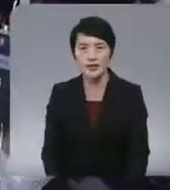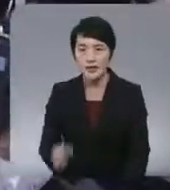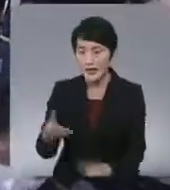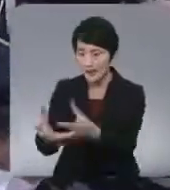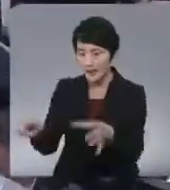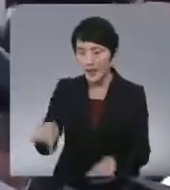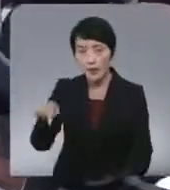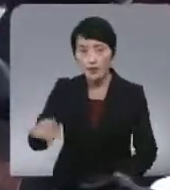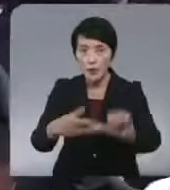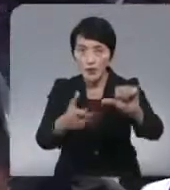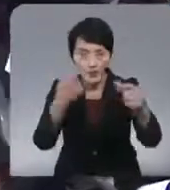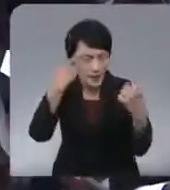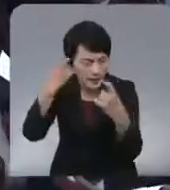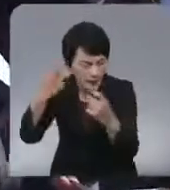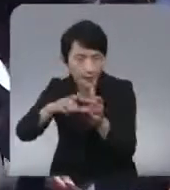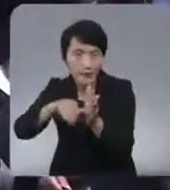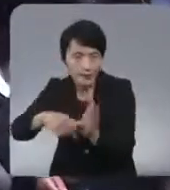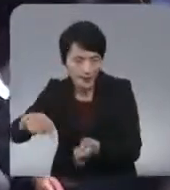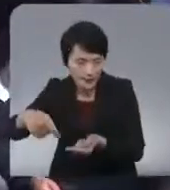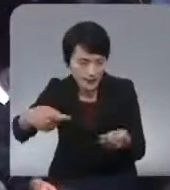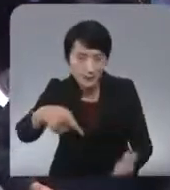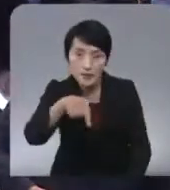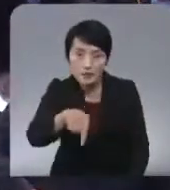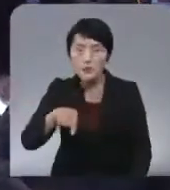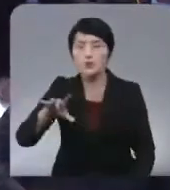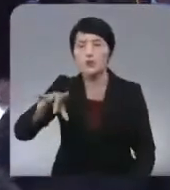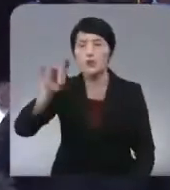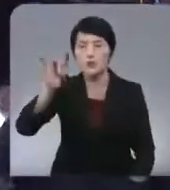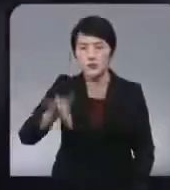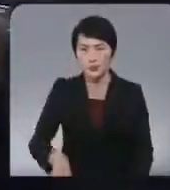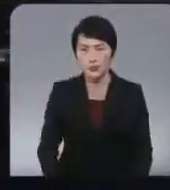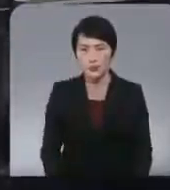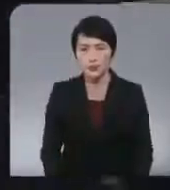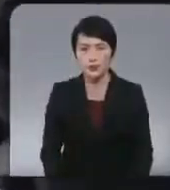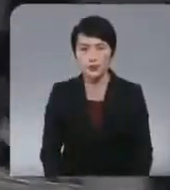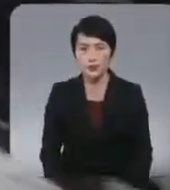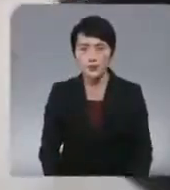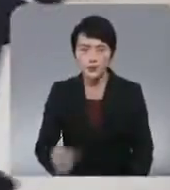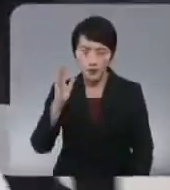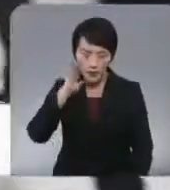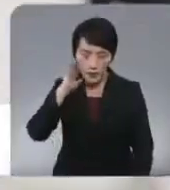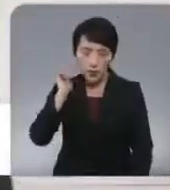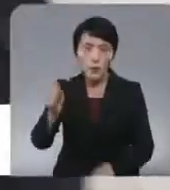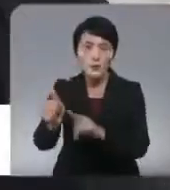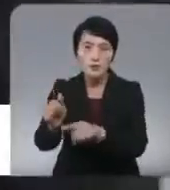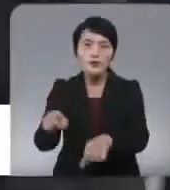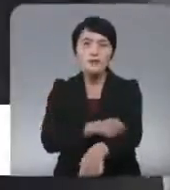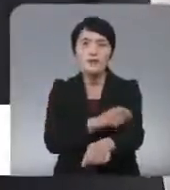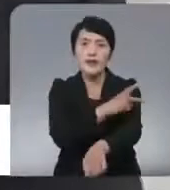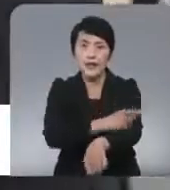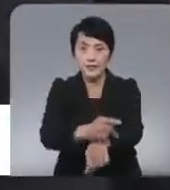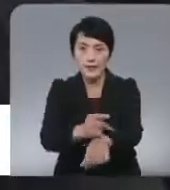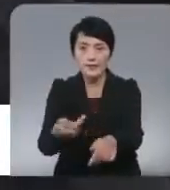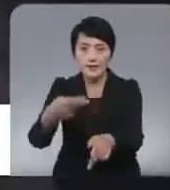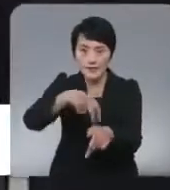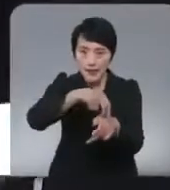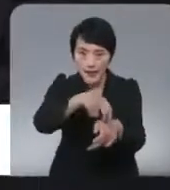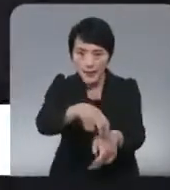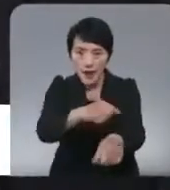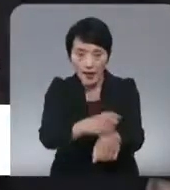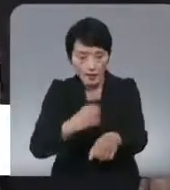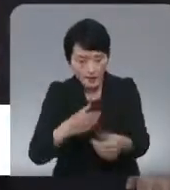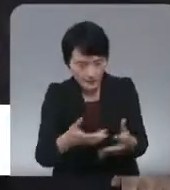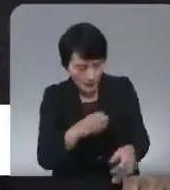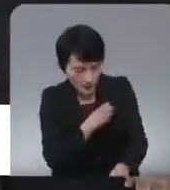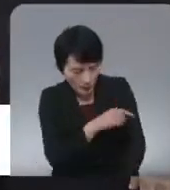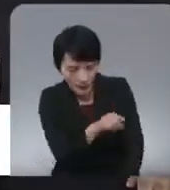行進曲を斉唱するよう革新陣営が要求しましたが当時政府は合唱の形を維持する代わり